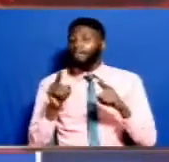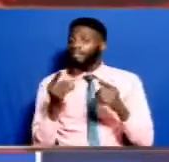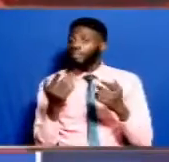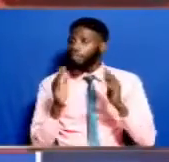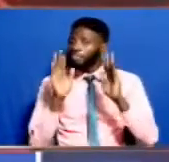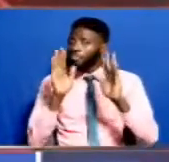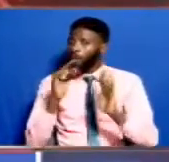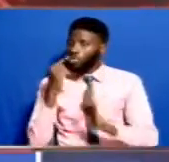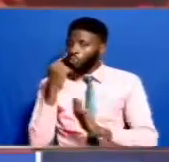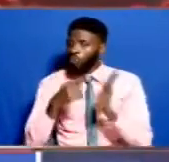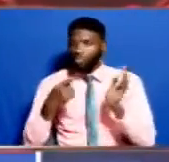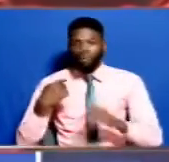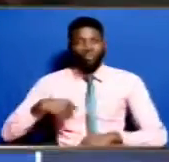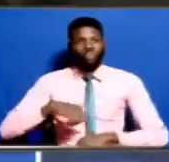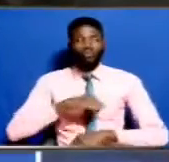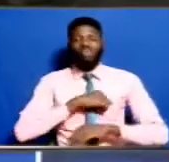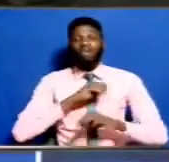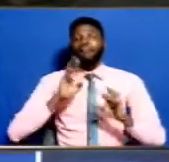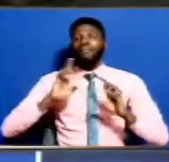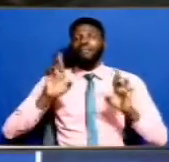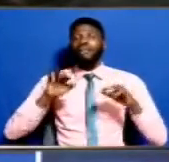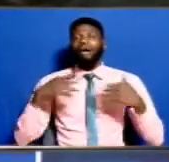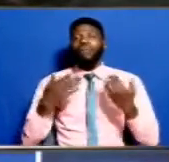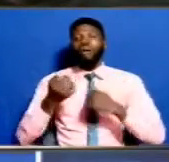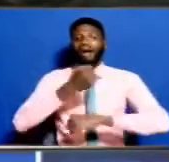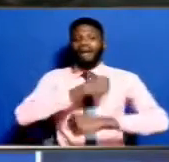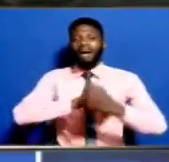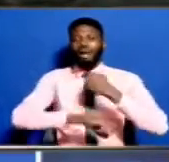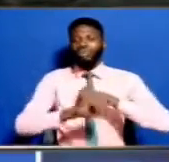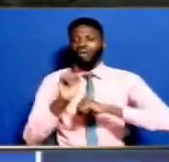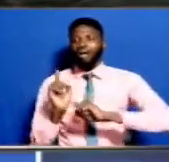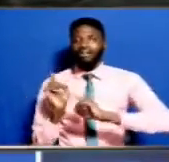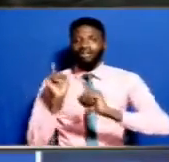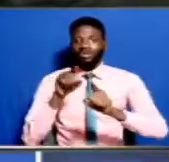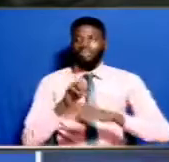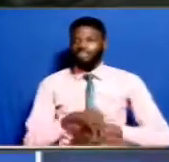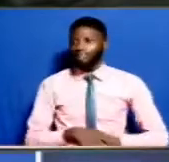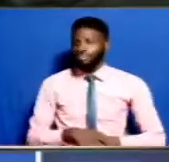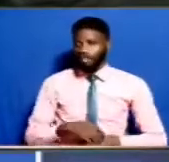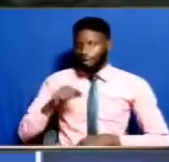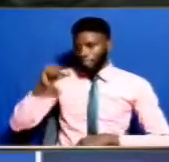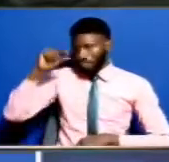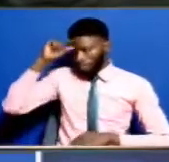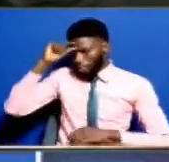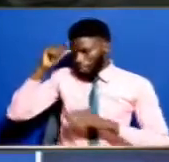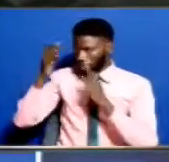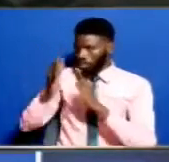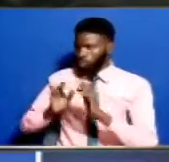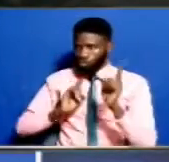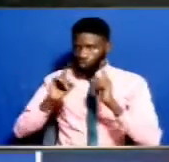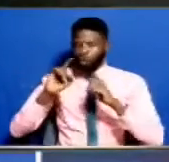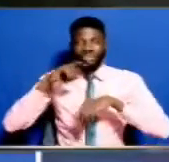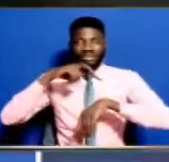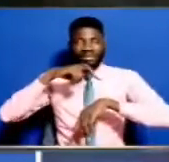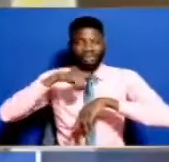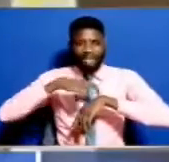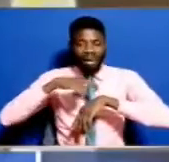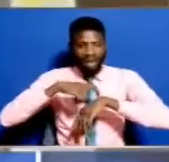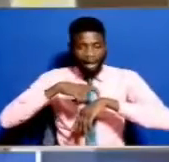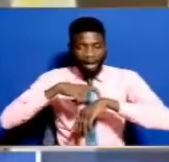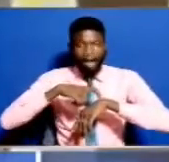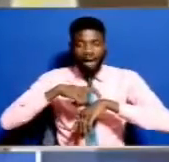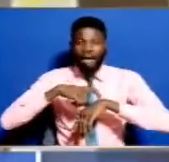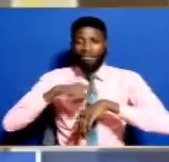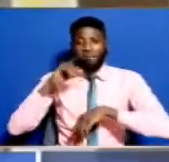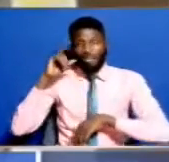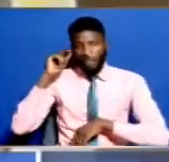ready are we to respond? Magavana hao walikuwa wakiongea mjini Mombasa wakati wa vipasho kuhusu kiwango cha kujiandaa